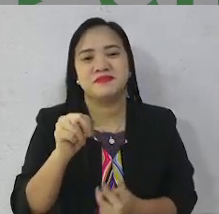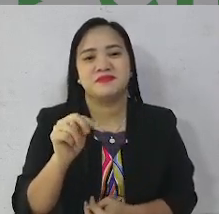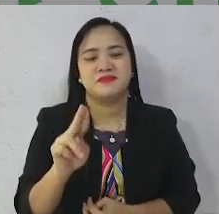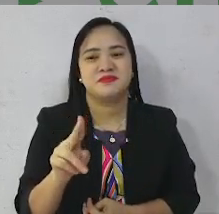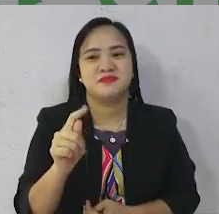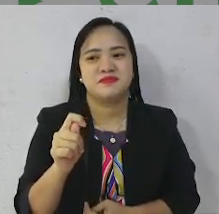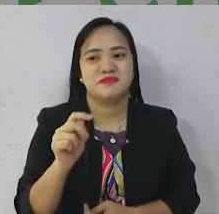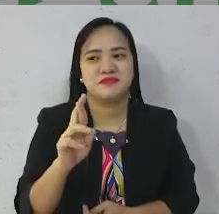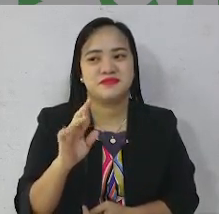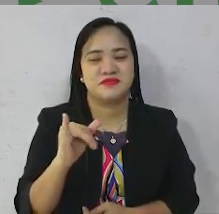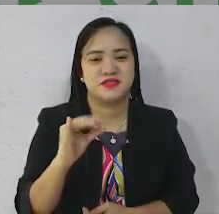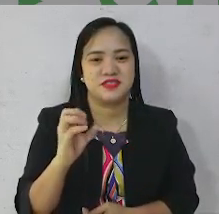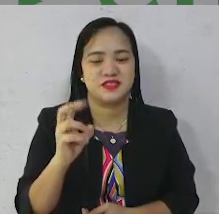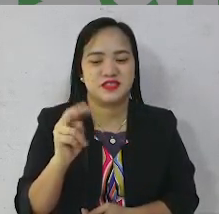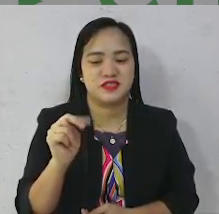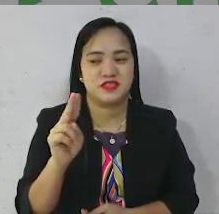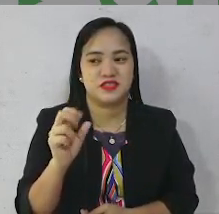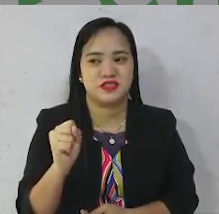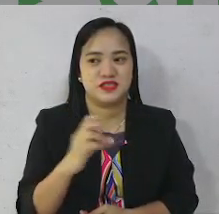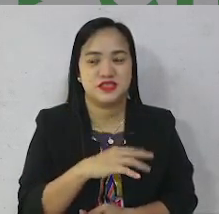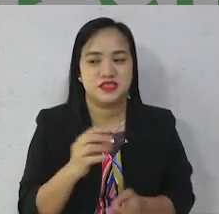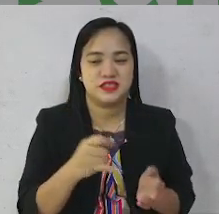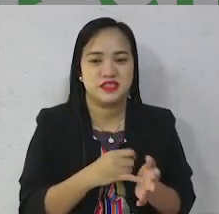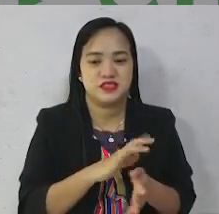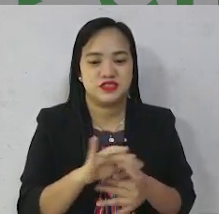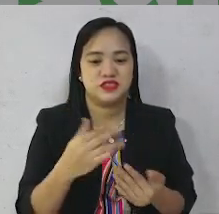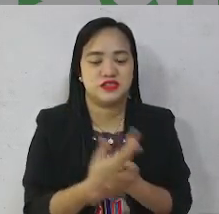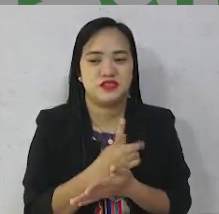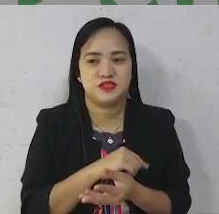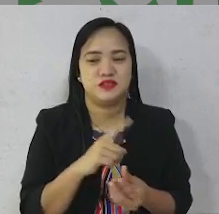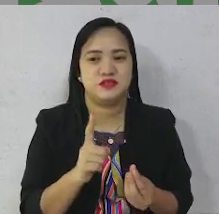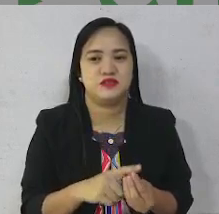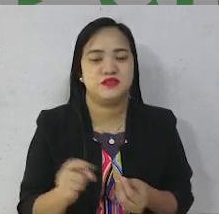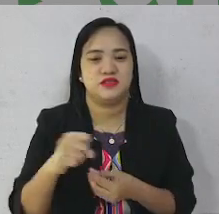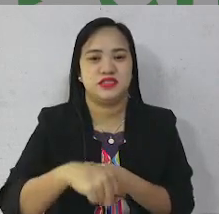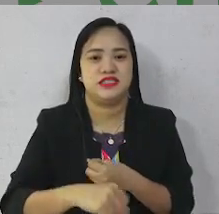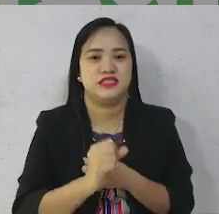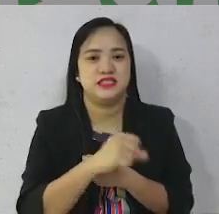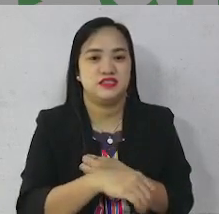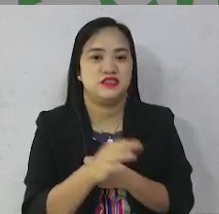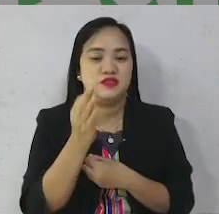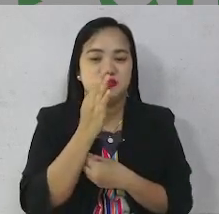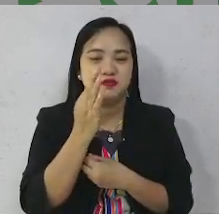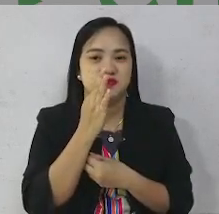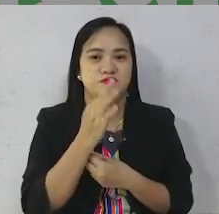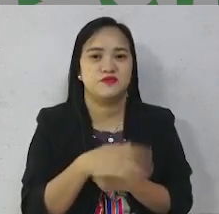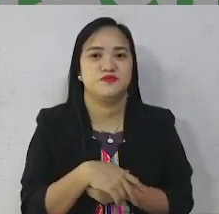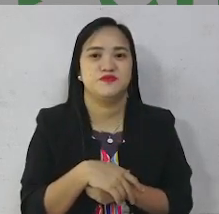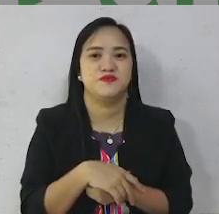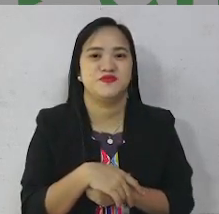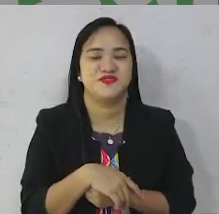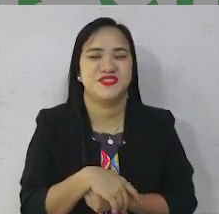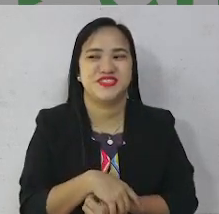audine o ' ba si hindi tanungin natin si ponching Bakit mo naitanong